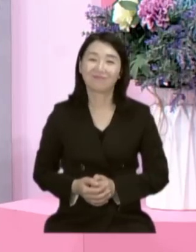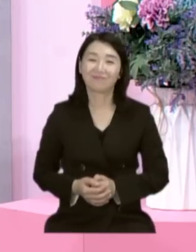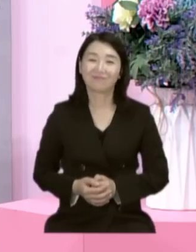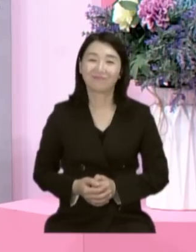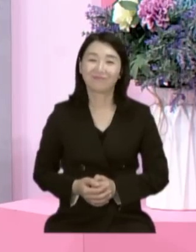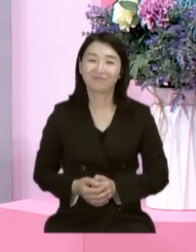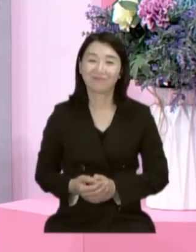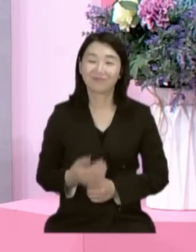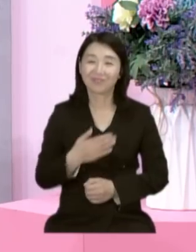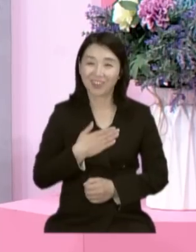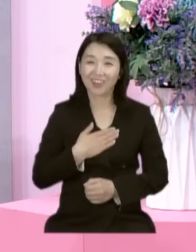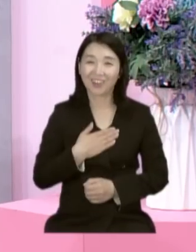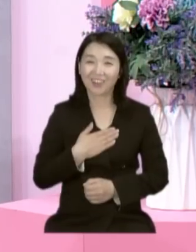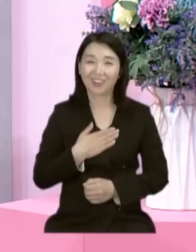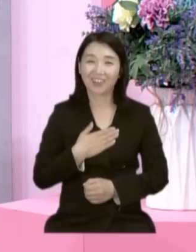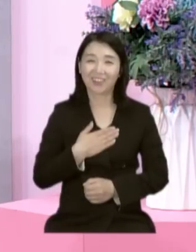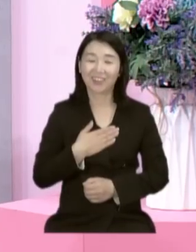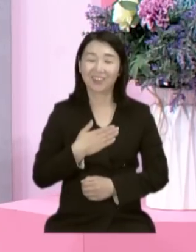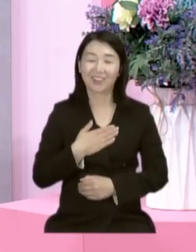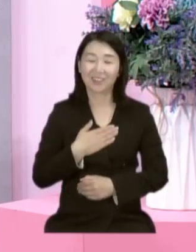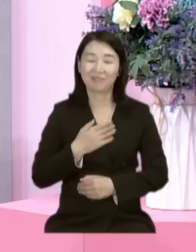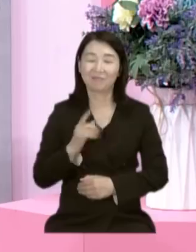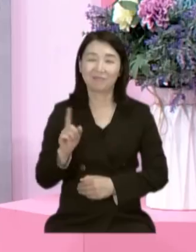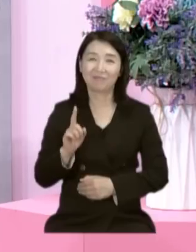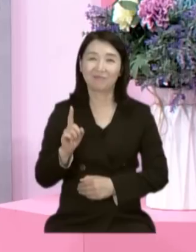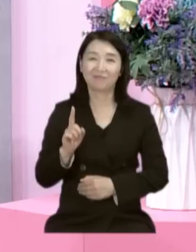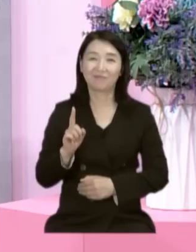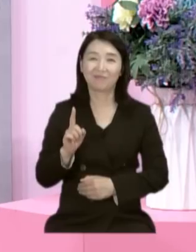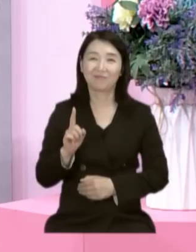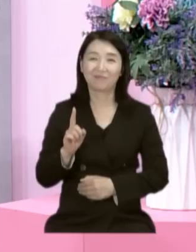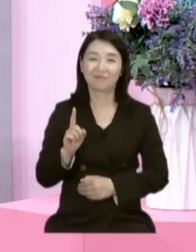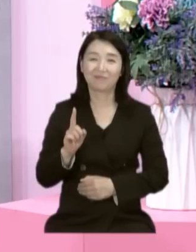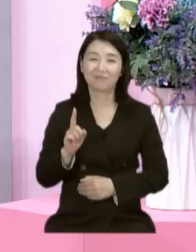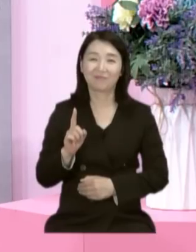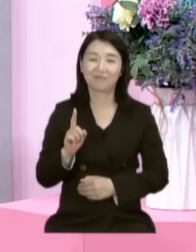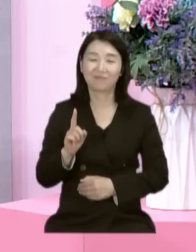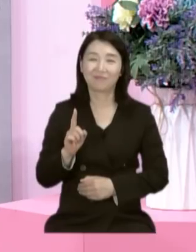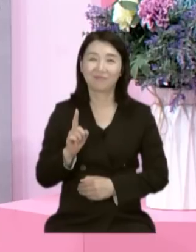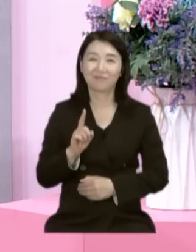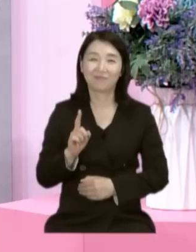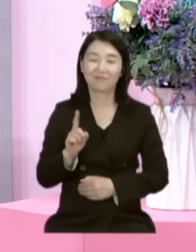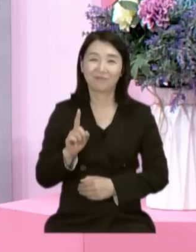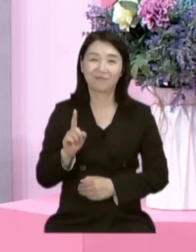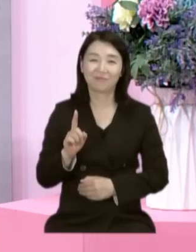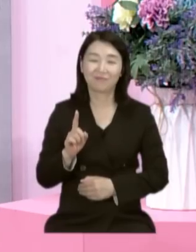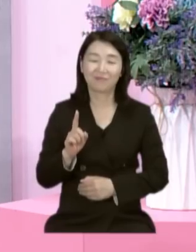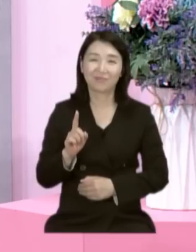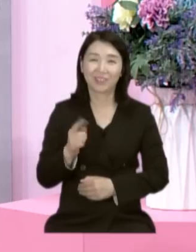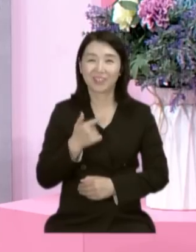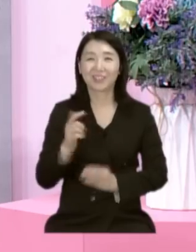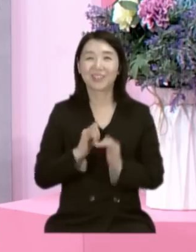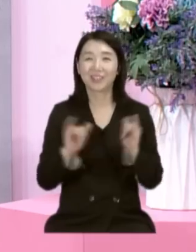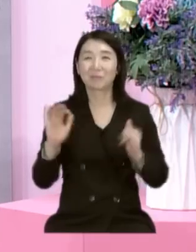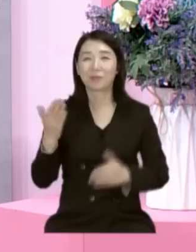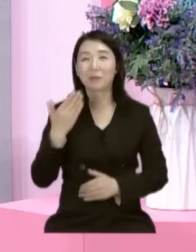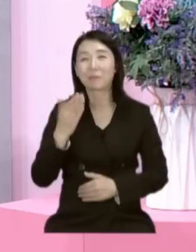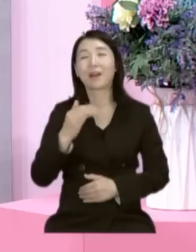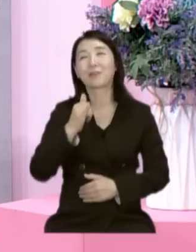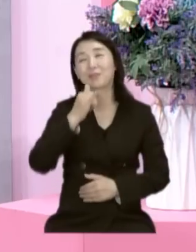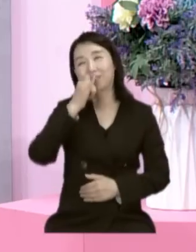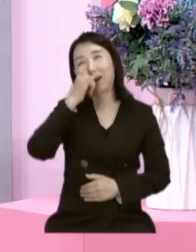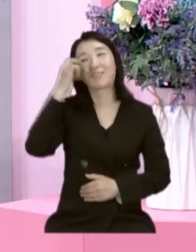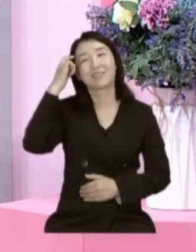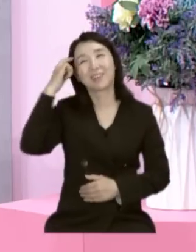그 얘기 제가 참 어마어마한 그런 그 참 사람이 됐을 수 있었을긴데 하는